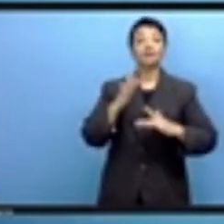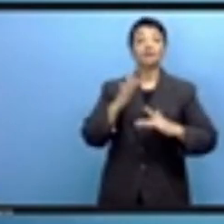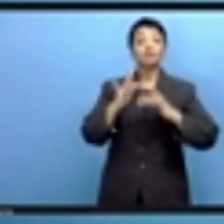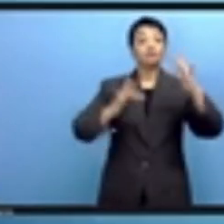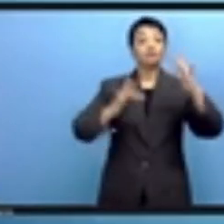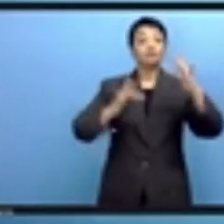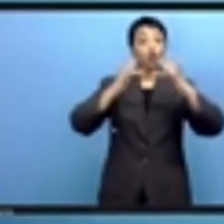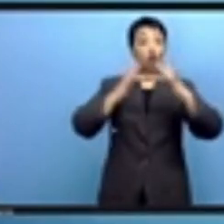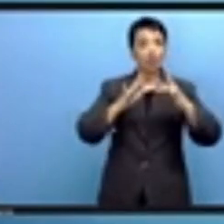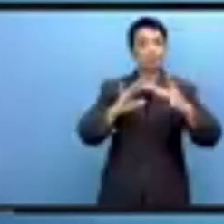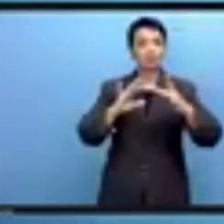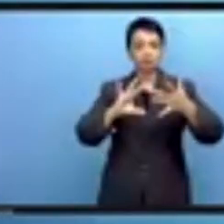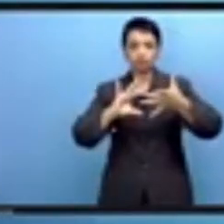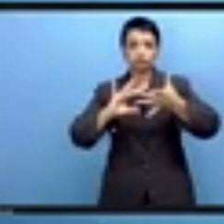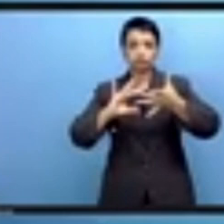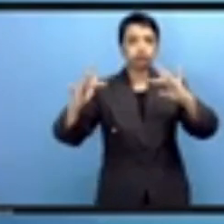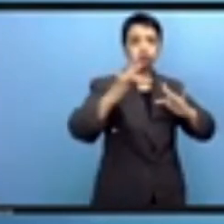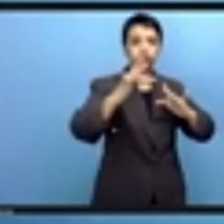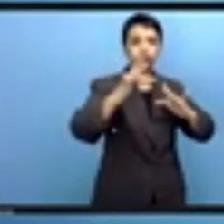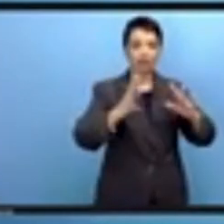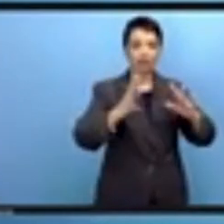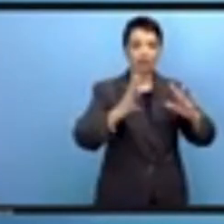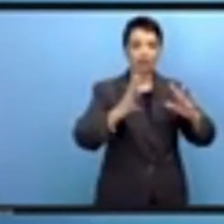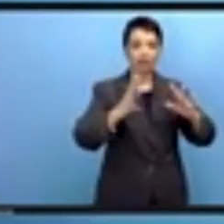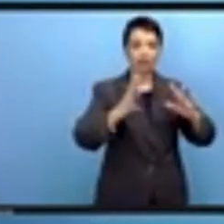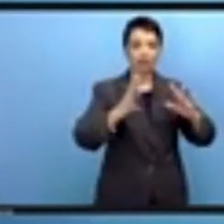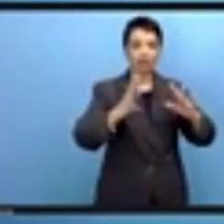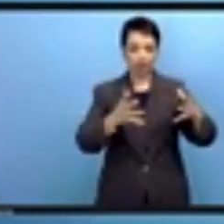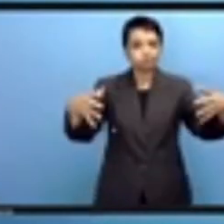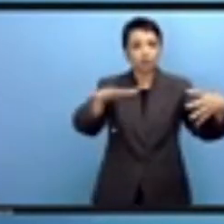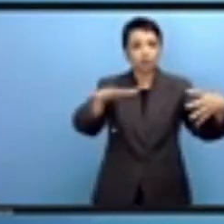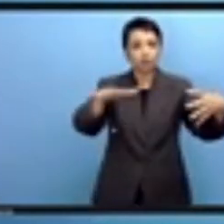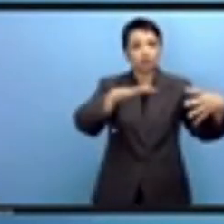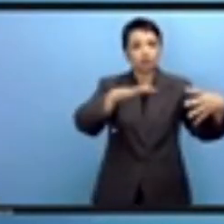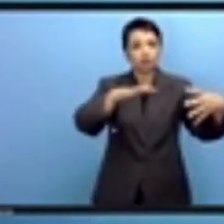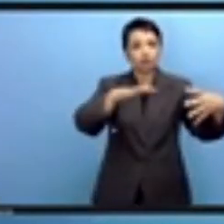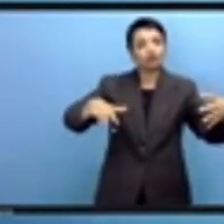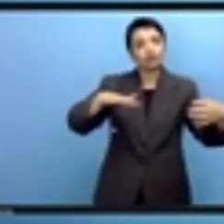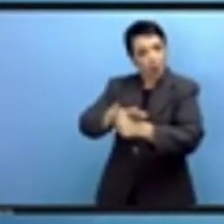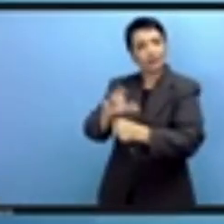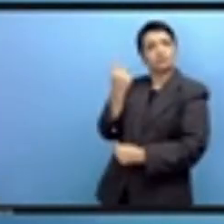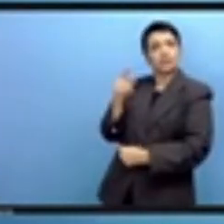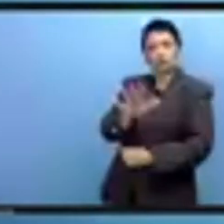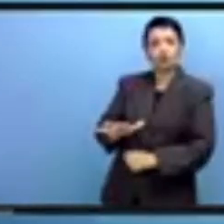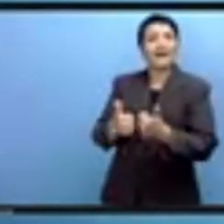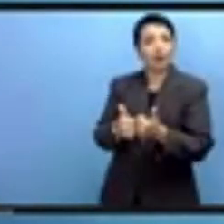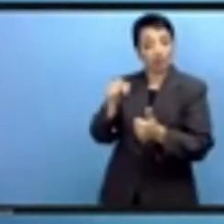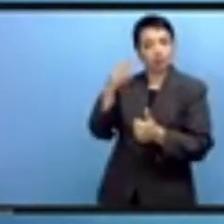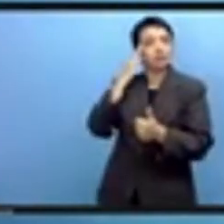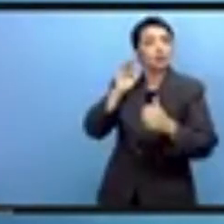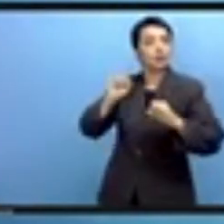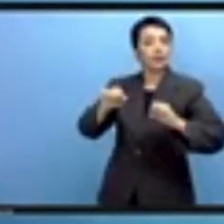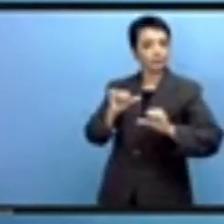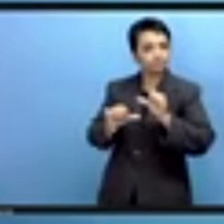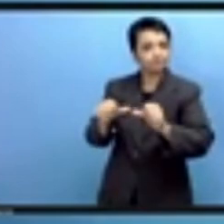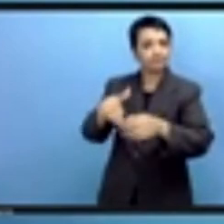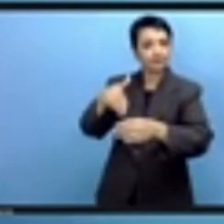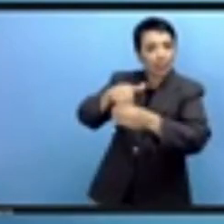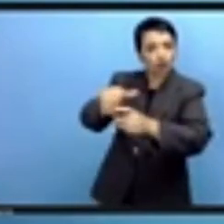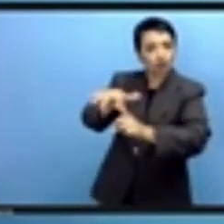他们从互联网受益，从而能够找到由社群驱动的解决方